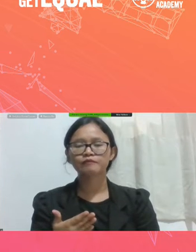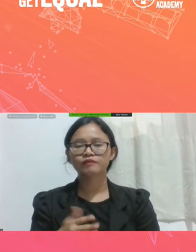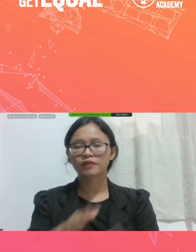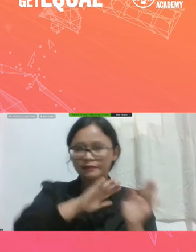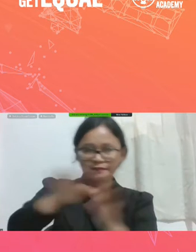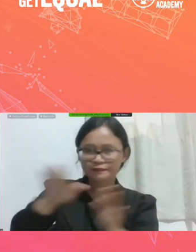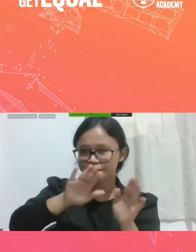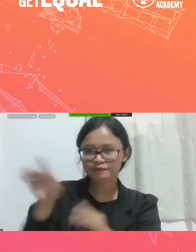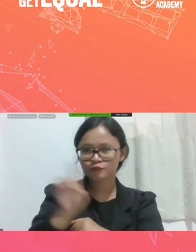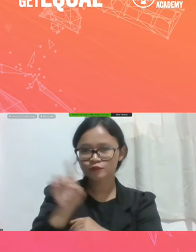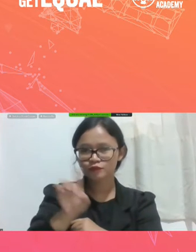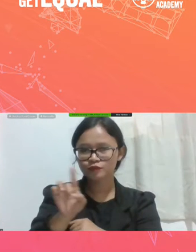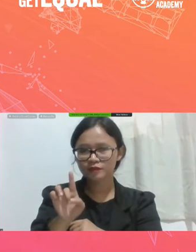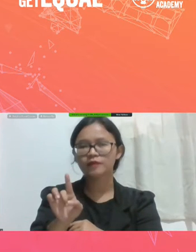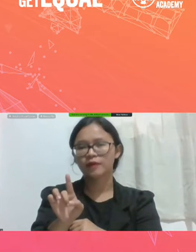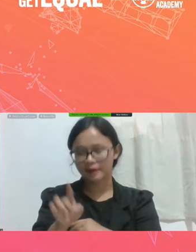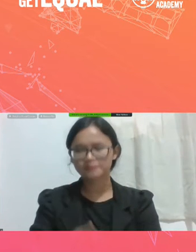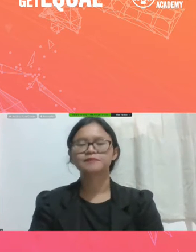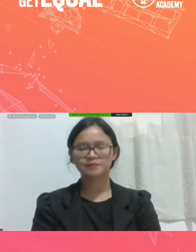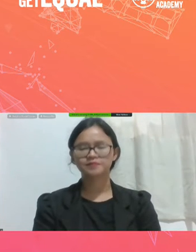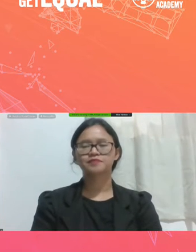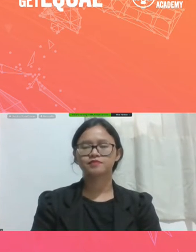balik lagi. Ya.